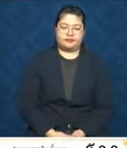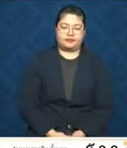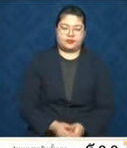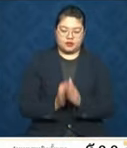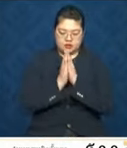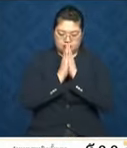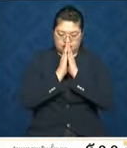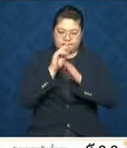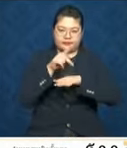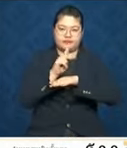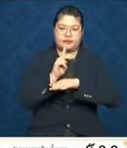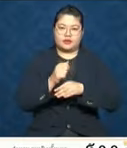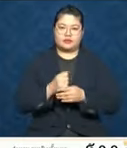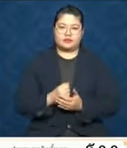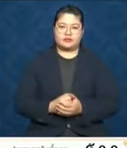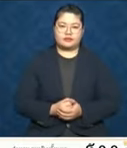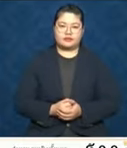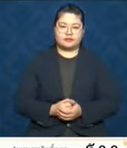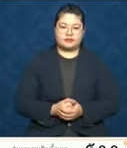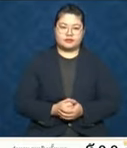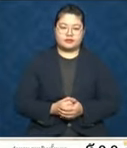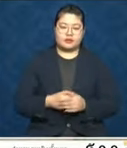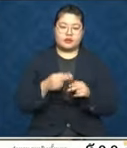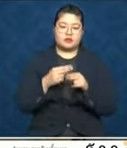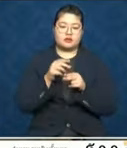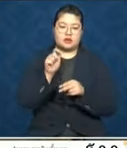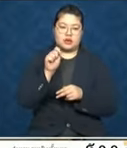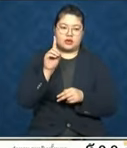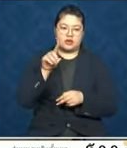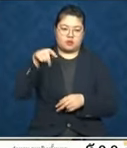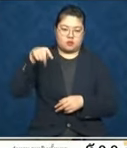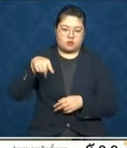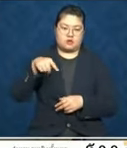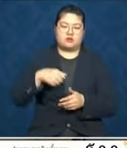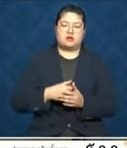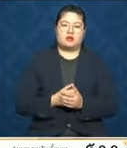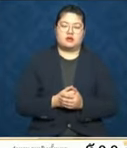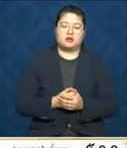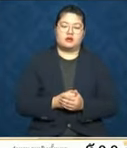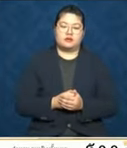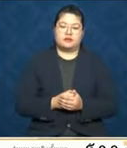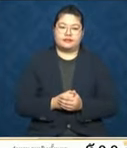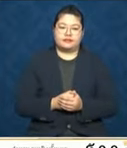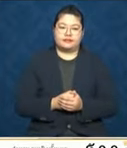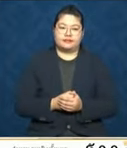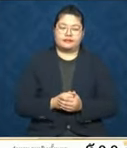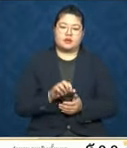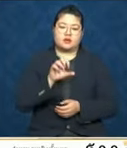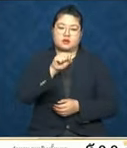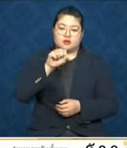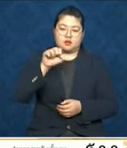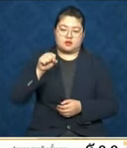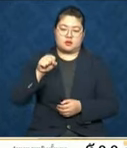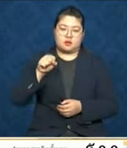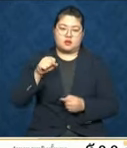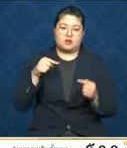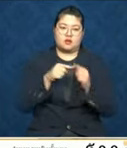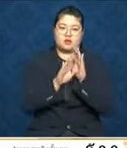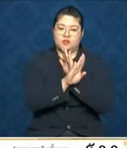ราบเรียนท่านประธานสภาที่เคารพกับผมนายอติพงศ์ติติวิทยาสมาชิกสภาผู้แทนราษฎรจังหวัด